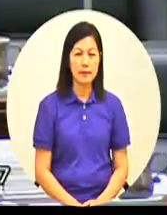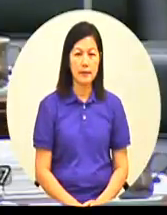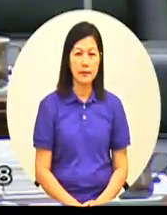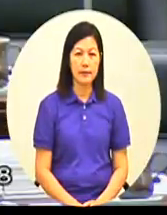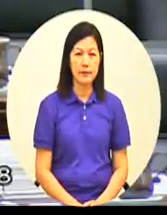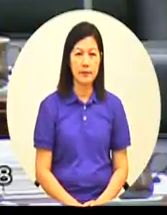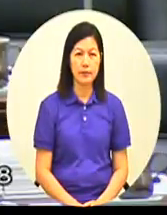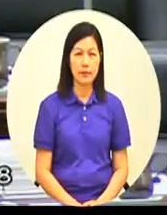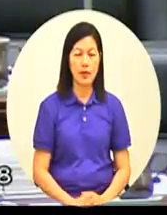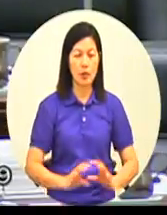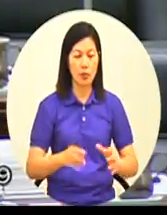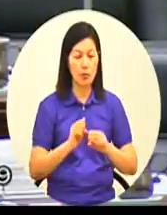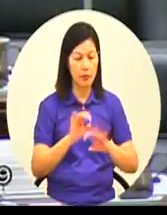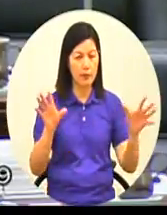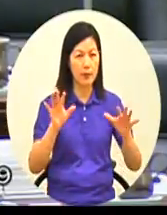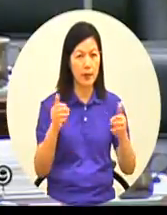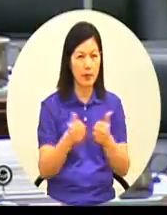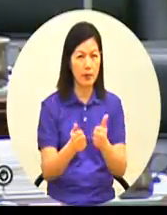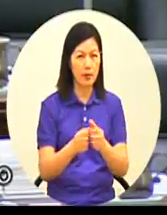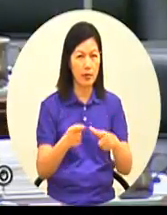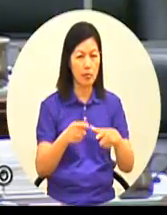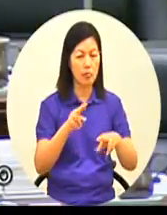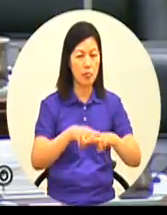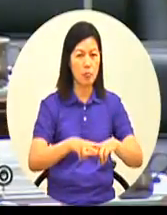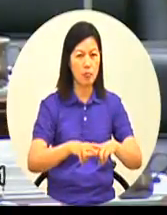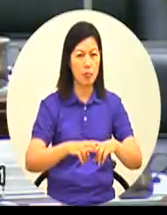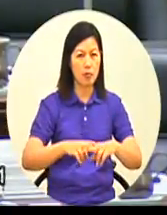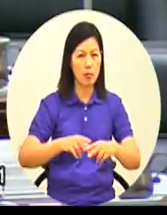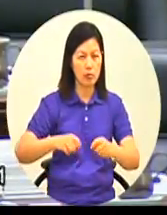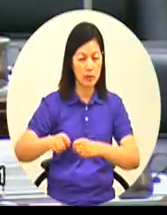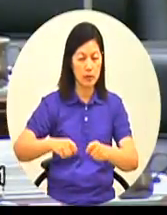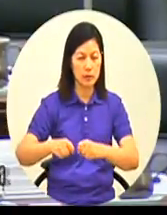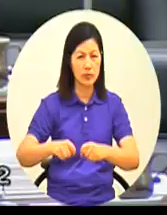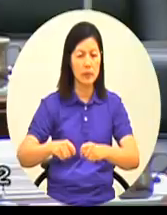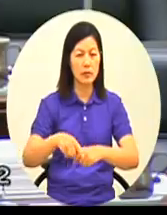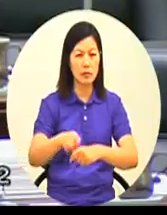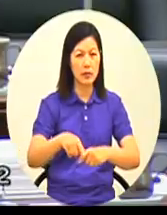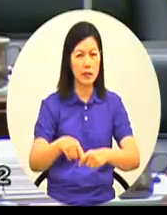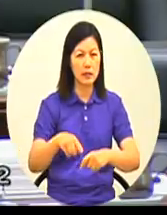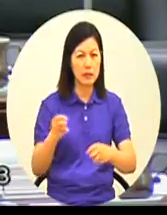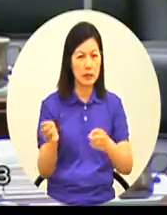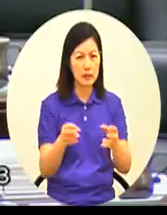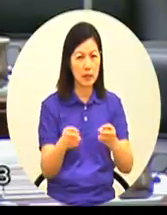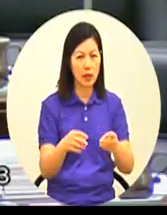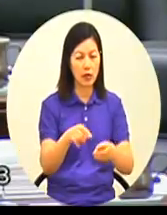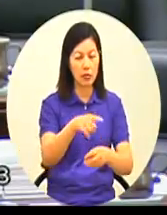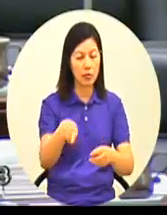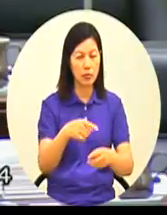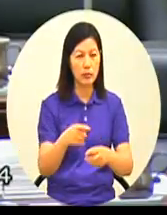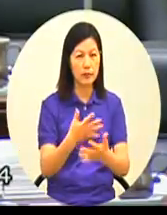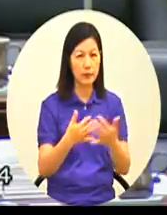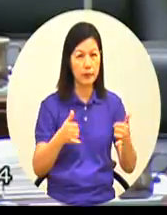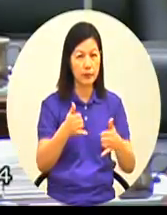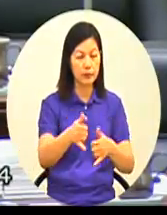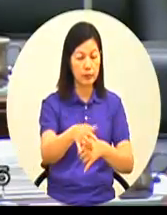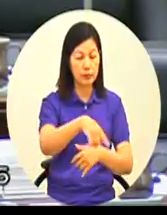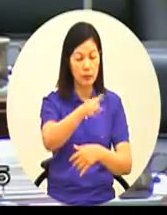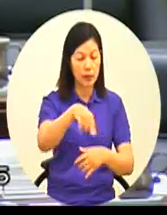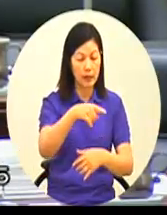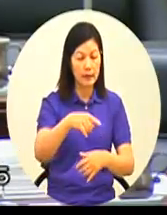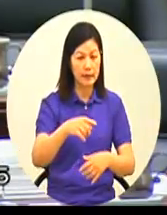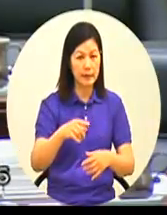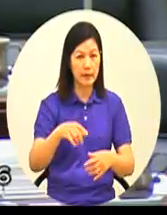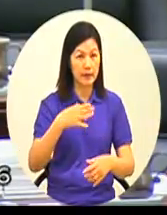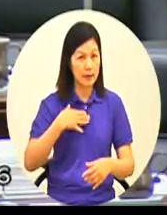国发会公共政策参与平台，知道这个平台，在网上知道这个平台的请举手，现场知道的请举